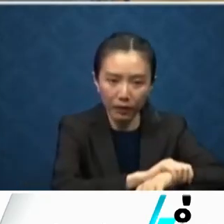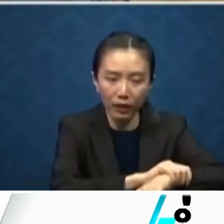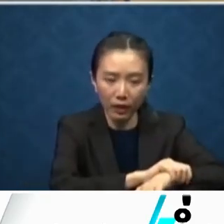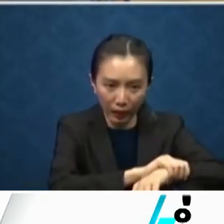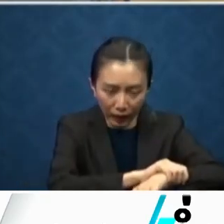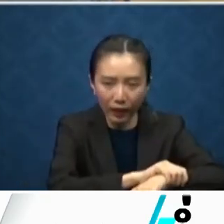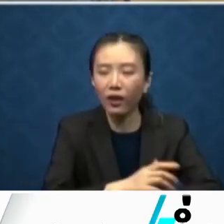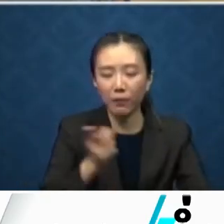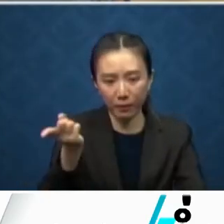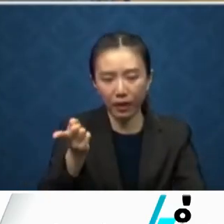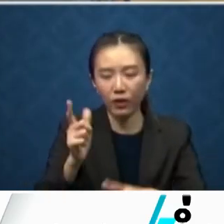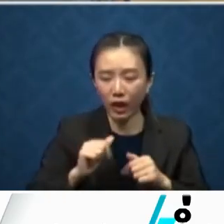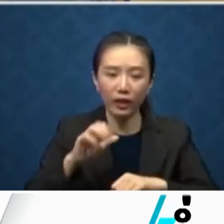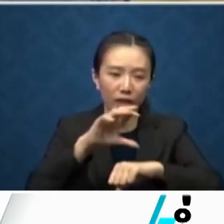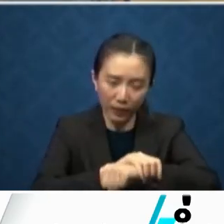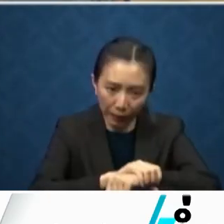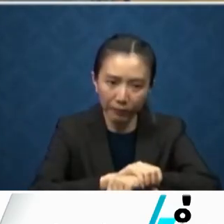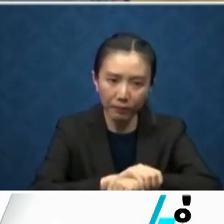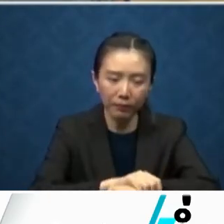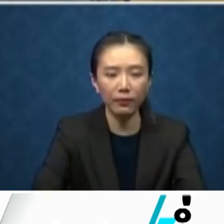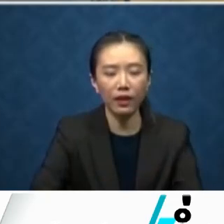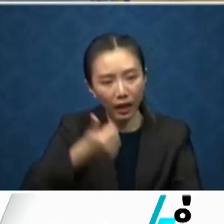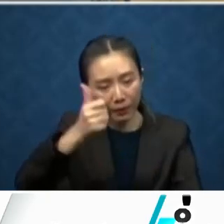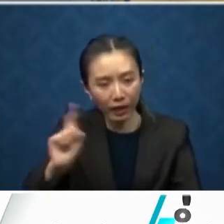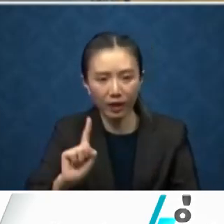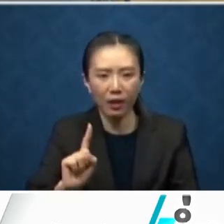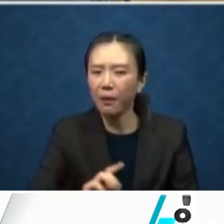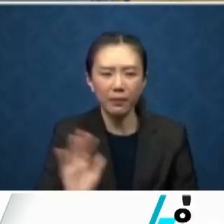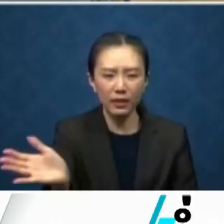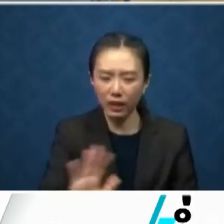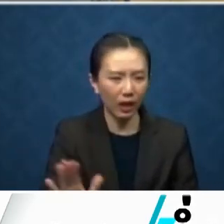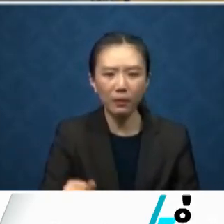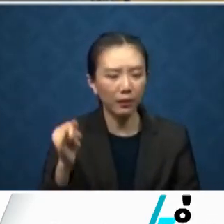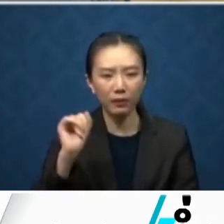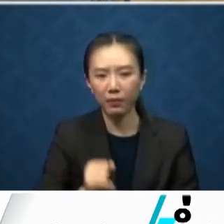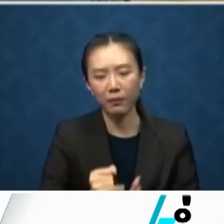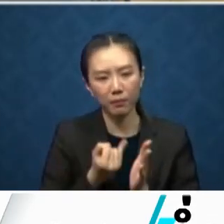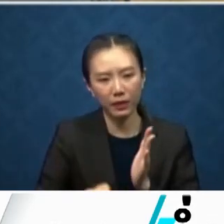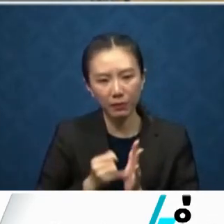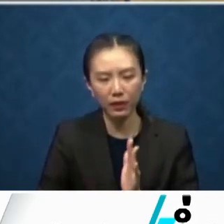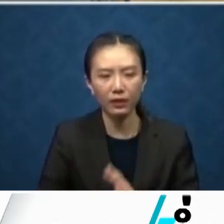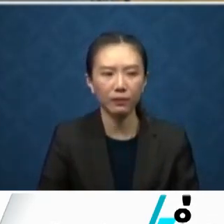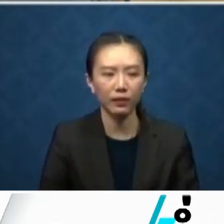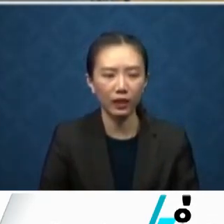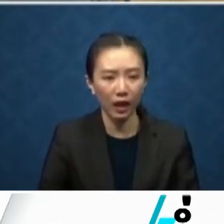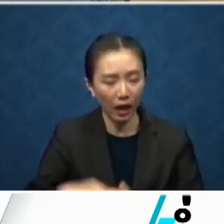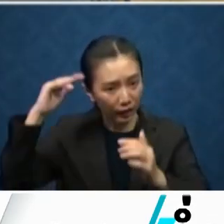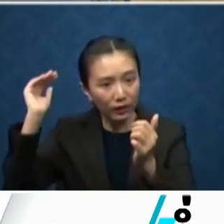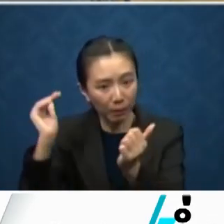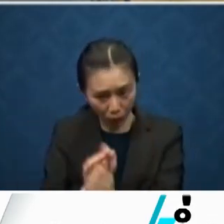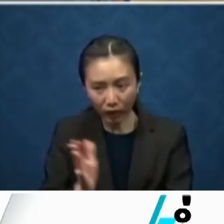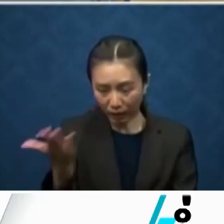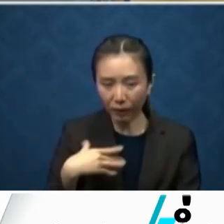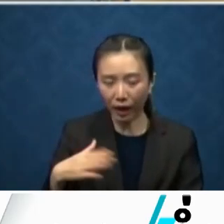เค้าจับหรือไม่จับได้จะอนุญาตให้เค้าได้ไม่ได้เนี่ยผมว่ามันไม่ถูกต้องหรอกครับท่านเอาตำรวจมาแสดงเหตุผล